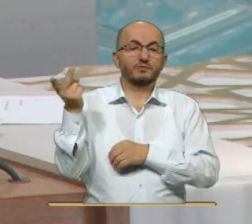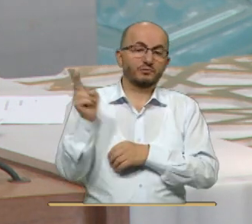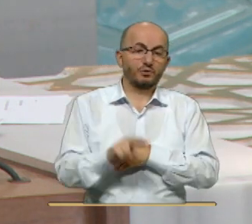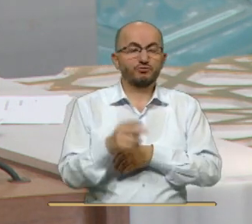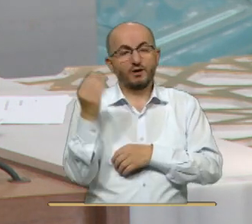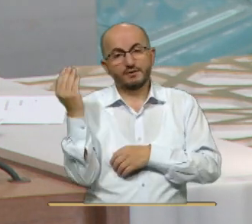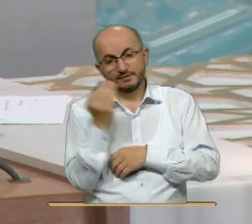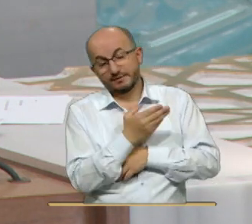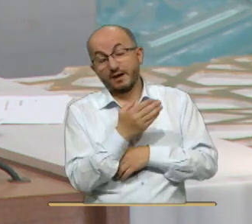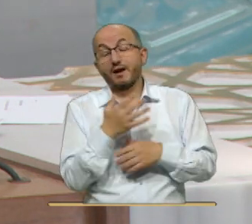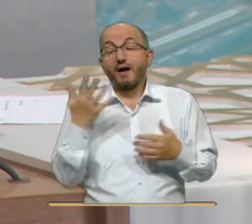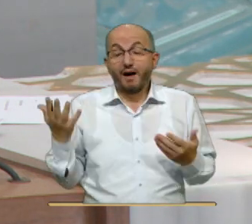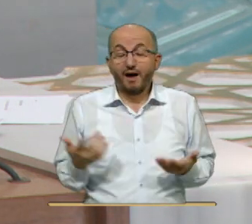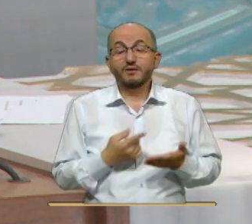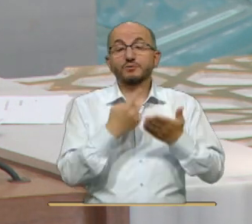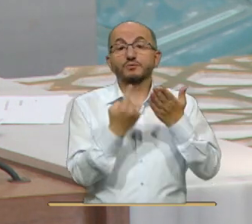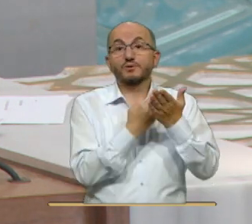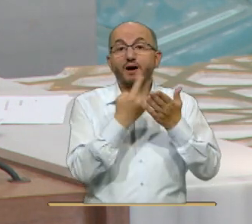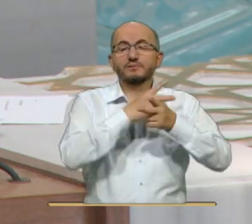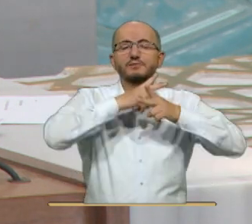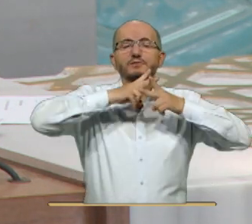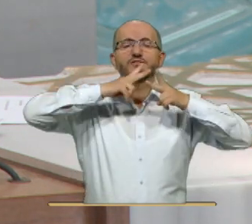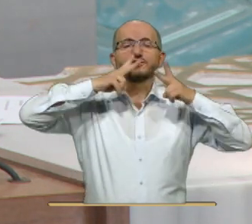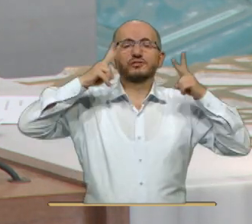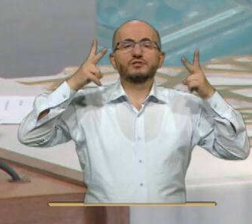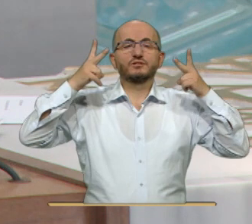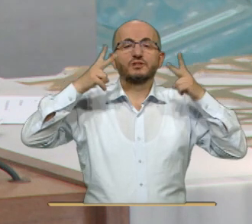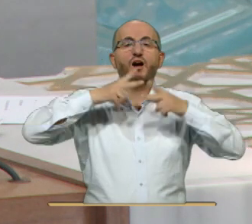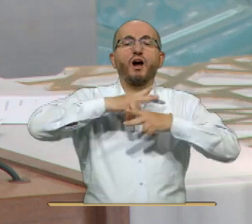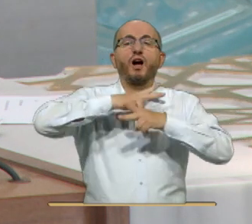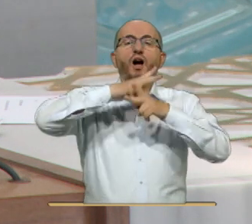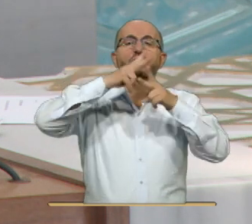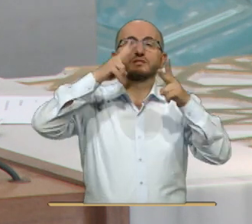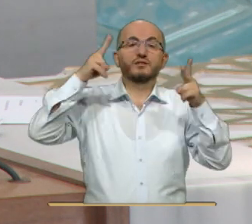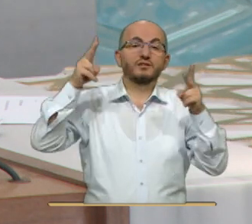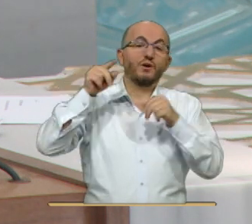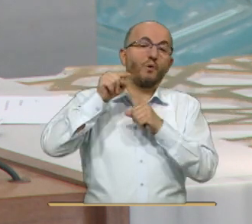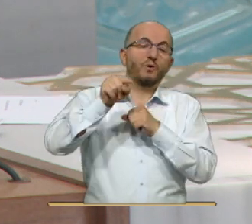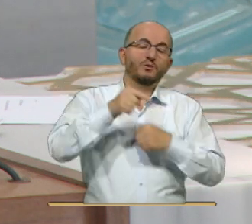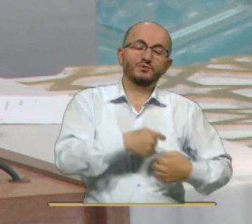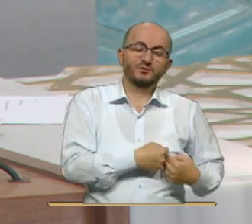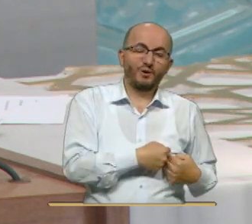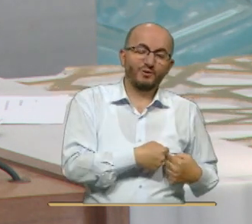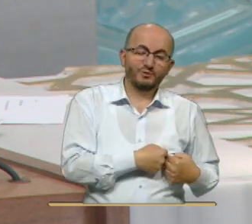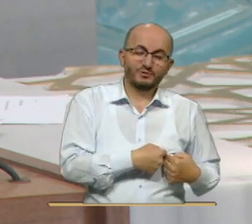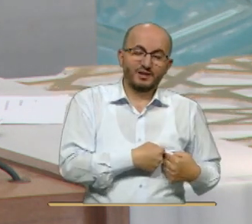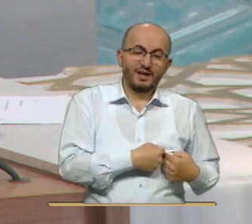gider. Eğer Kur'an'ın ışığı, aydınlığı onun gönlüne,